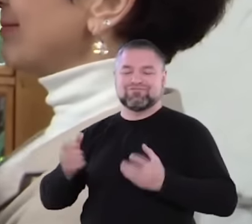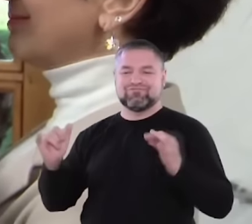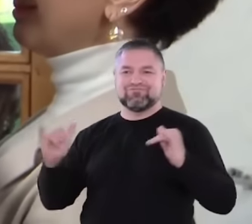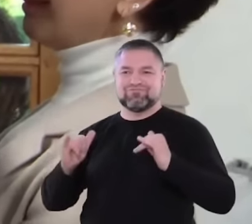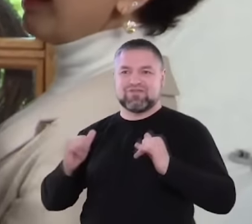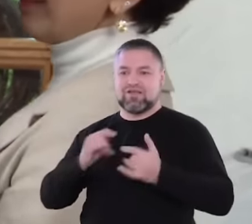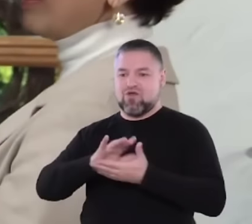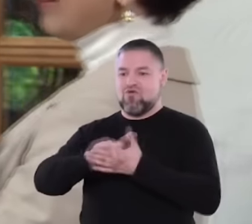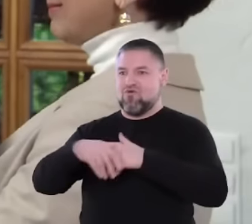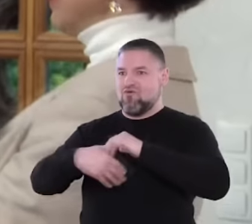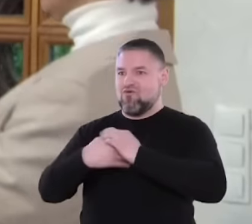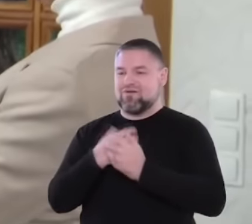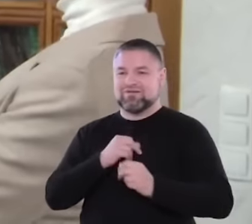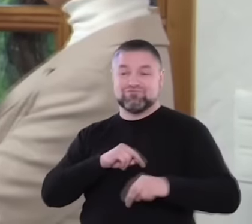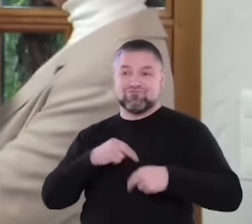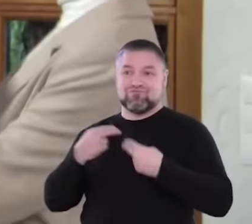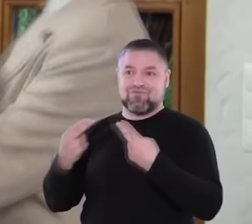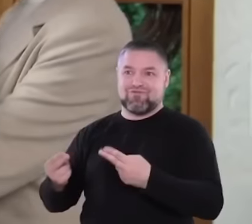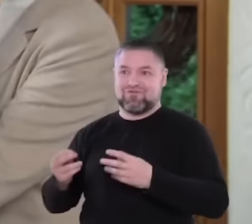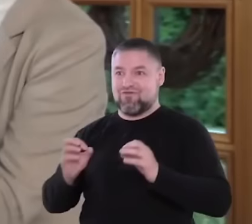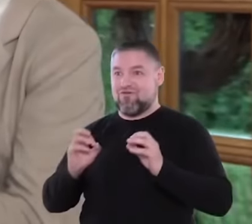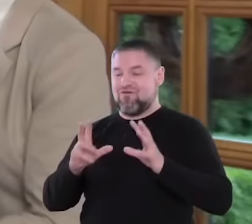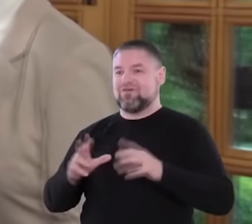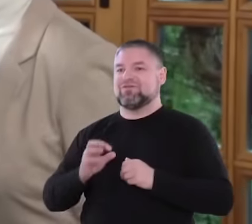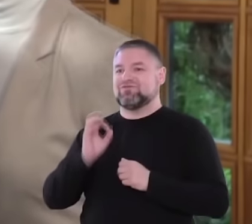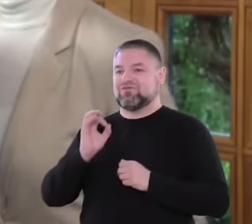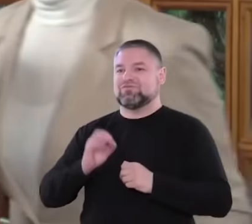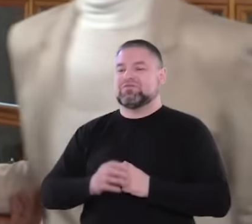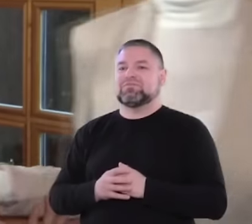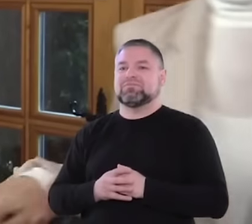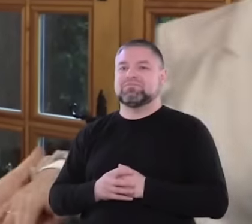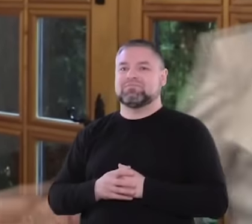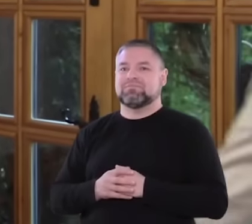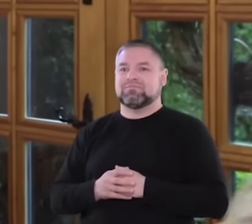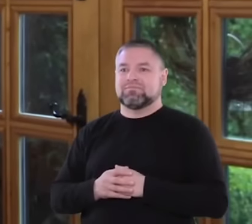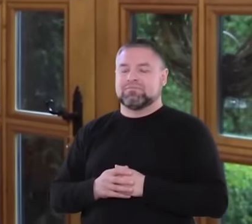ja tylko umyję ręce i za chwilę do ciebie wracam. Okej. Dobrze.